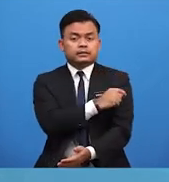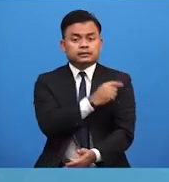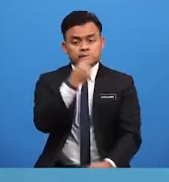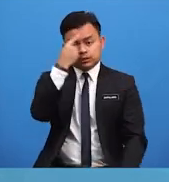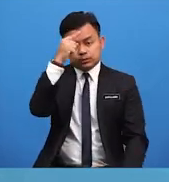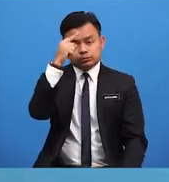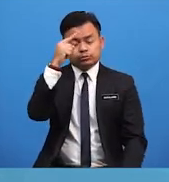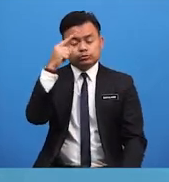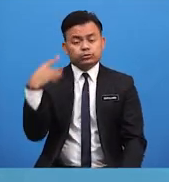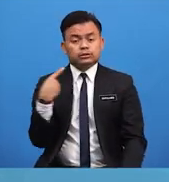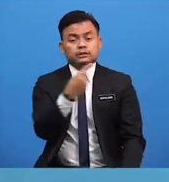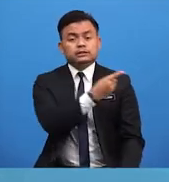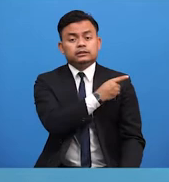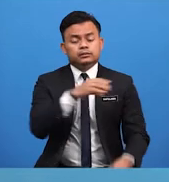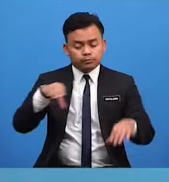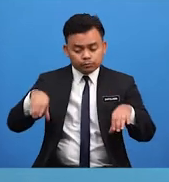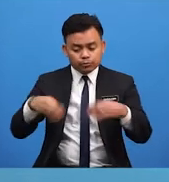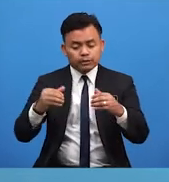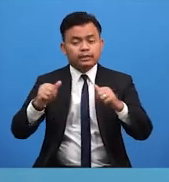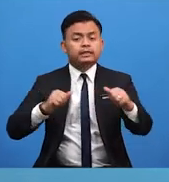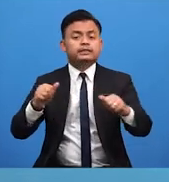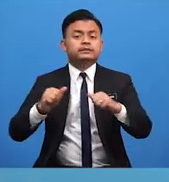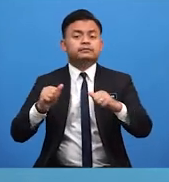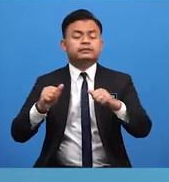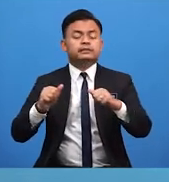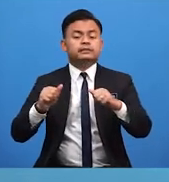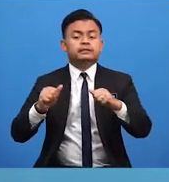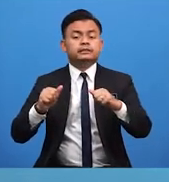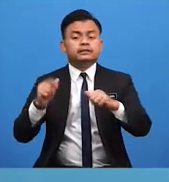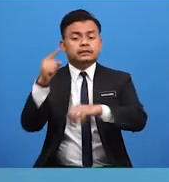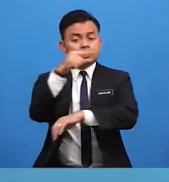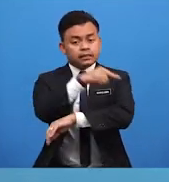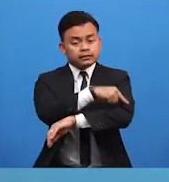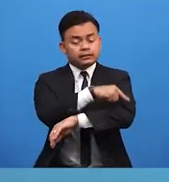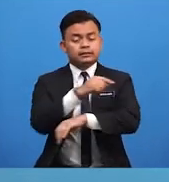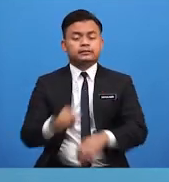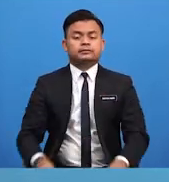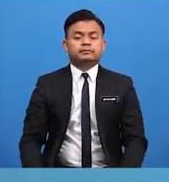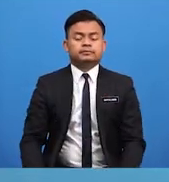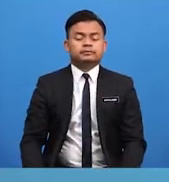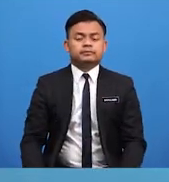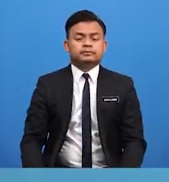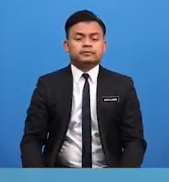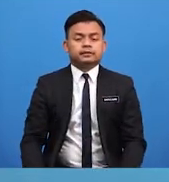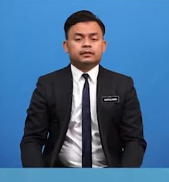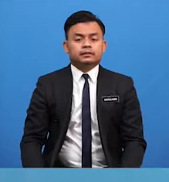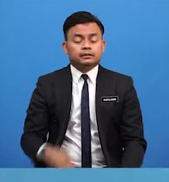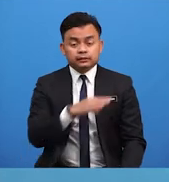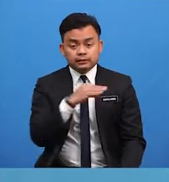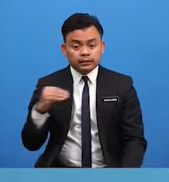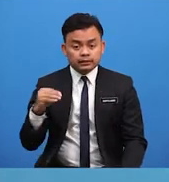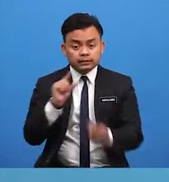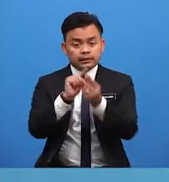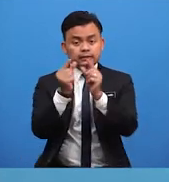melaksanakan aktiviti seharian serta menggantikan tenaga yang hilang pada waktu malam.